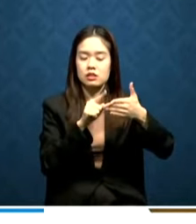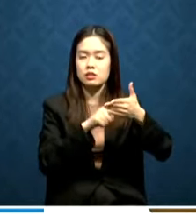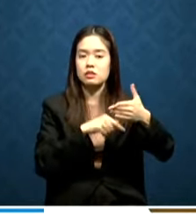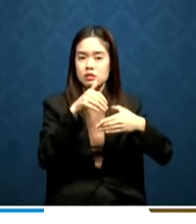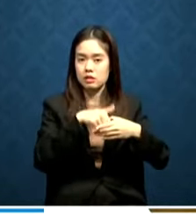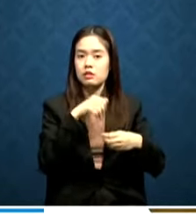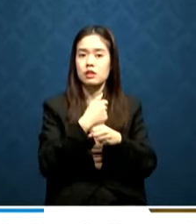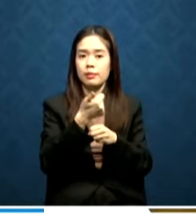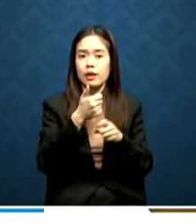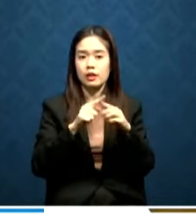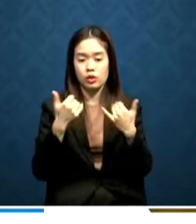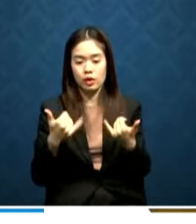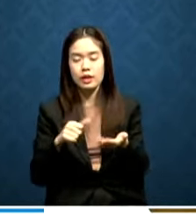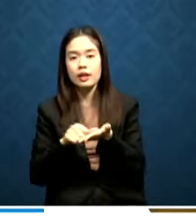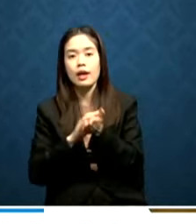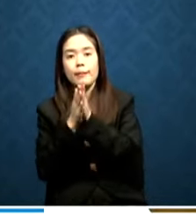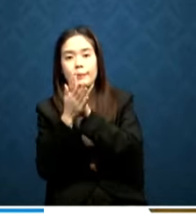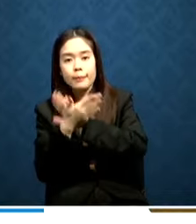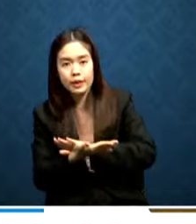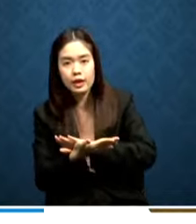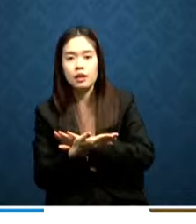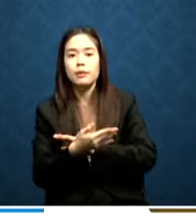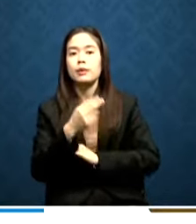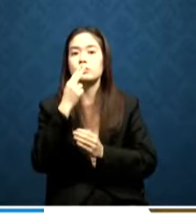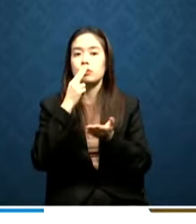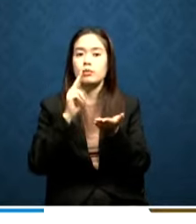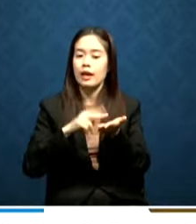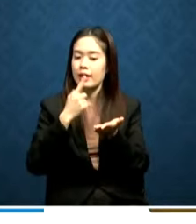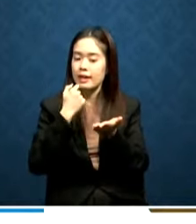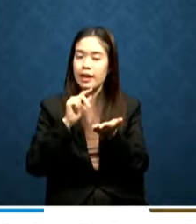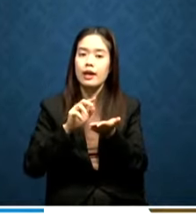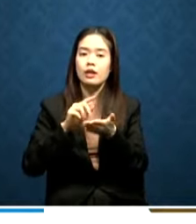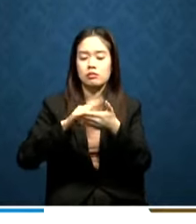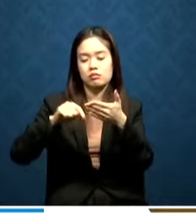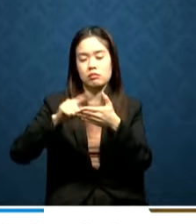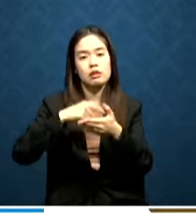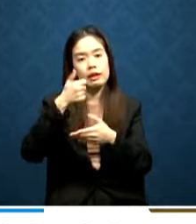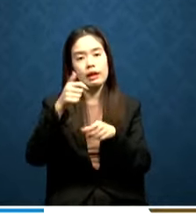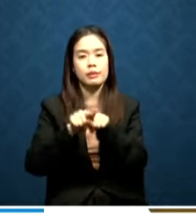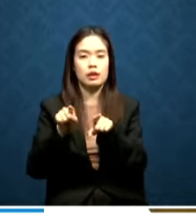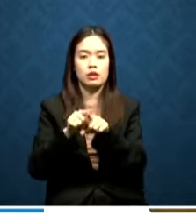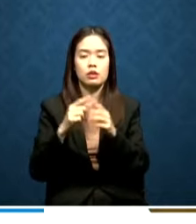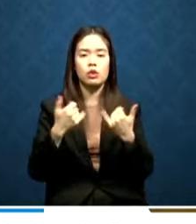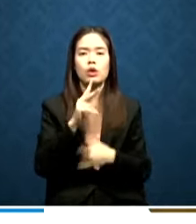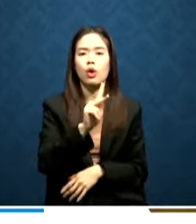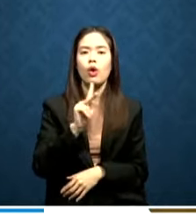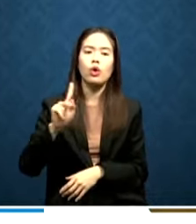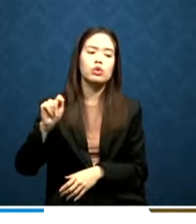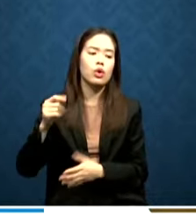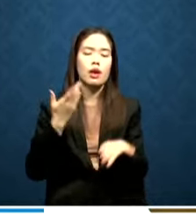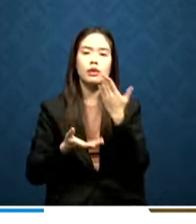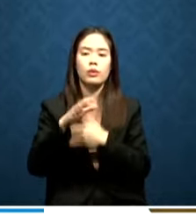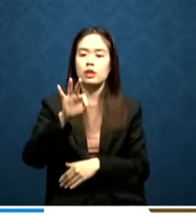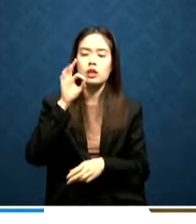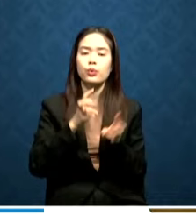การออกเสียงนะครับโดยการออกเสียงแล้วก็วิธีอื่นใดกกต.ก็ไม่เลือกวิธีอื่นใดเราก็เลย ขียนให้ชัดเล